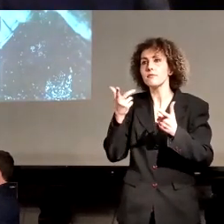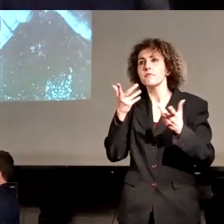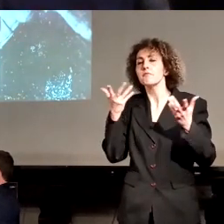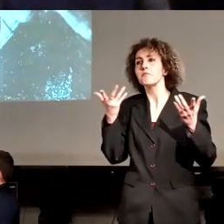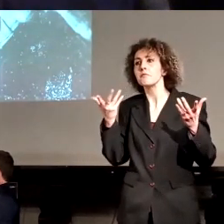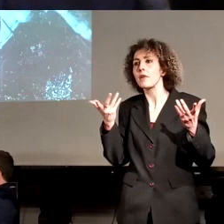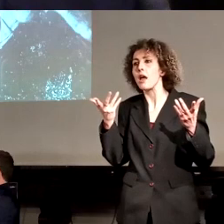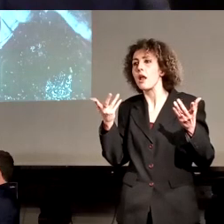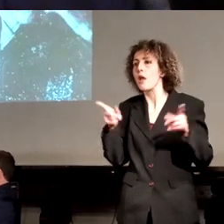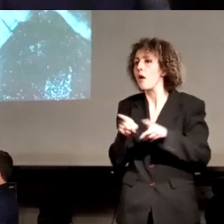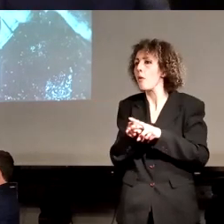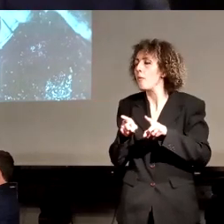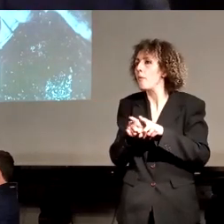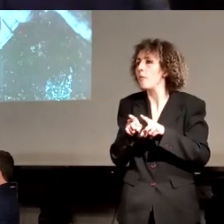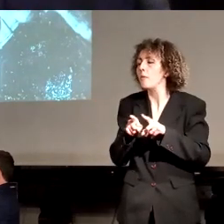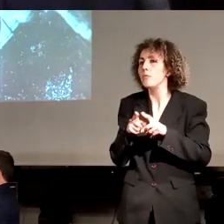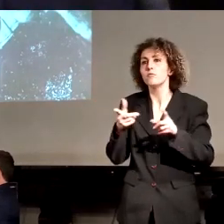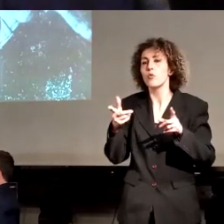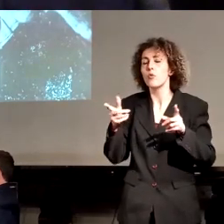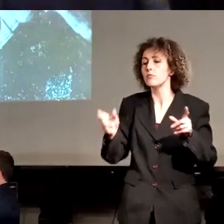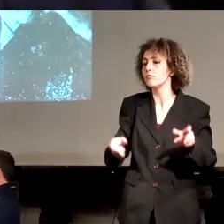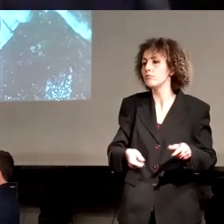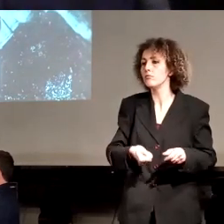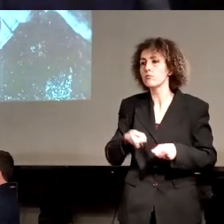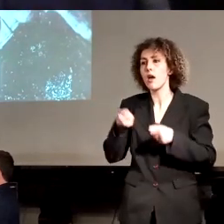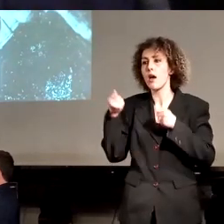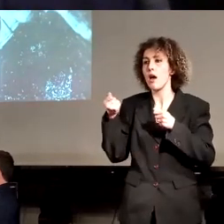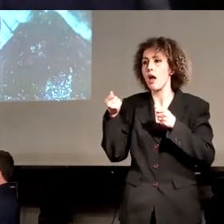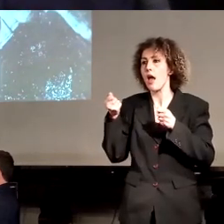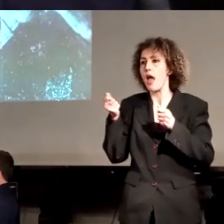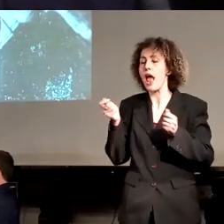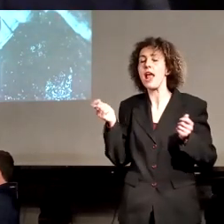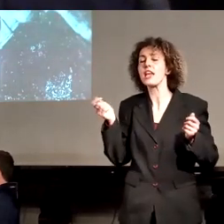alzò la sua inchiodo a letto l'infermo